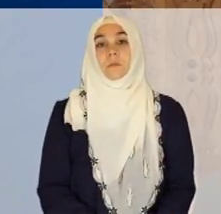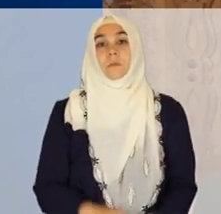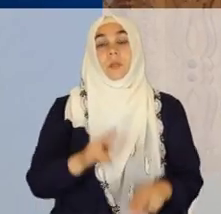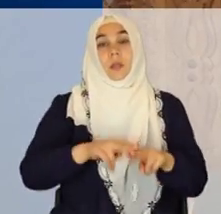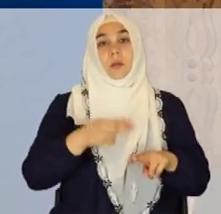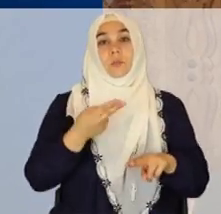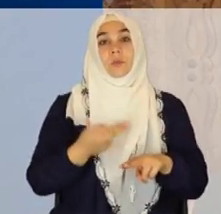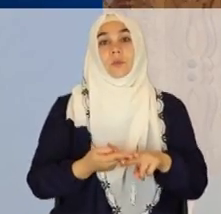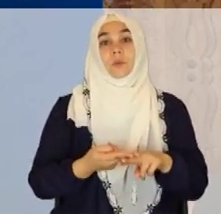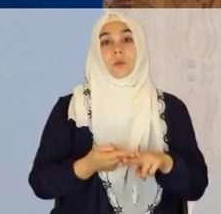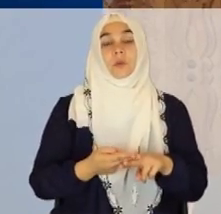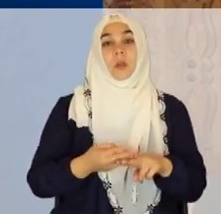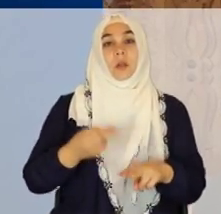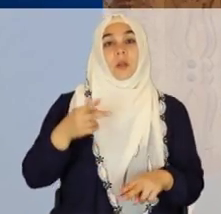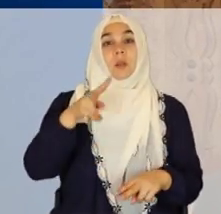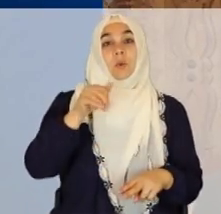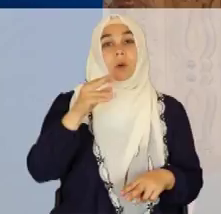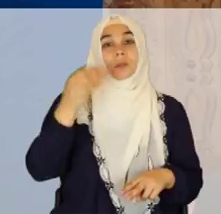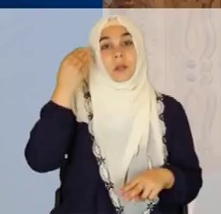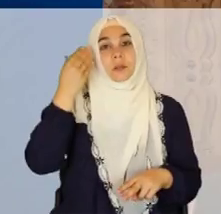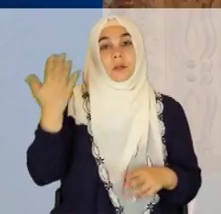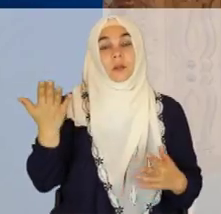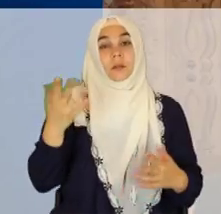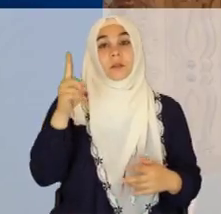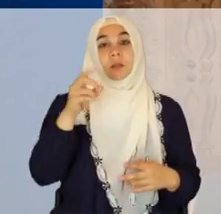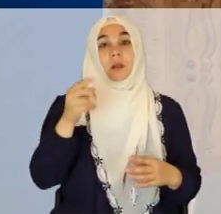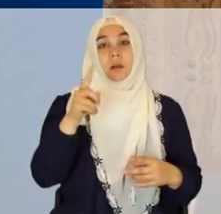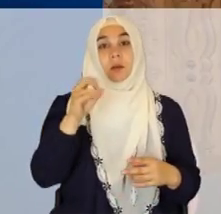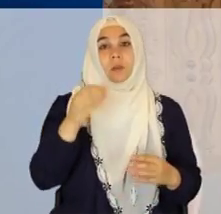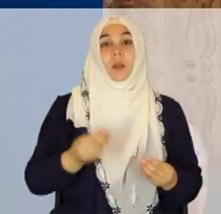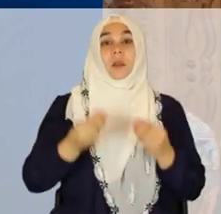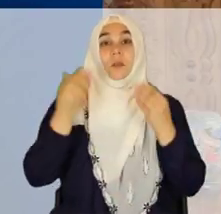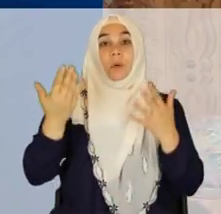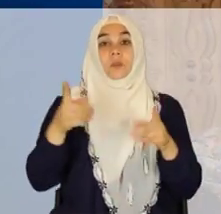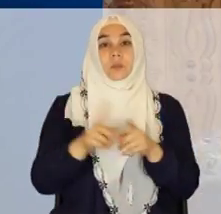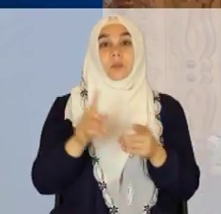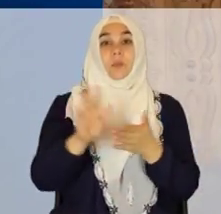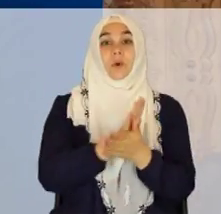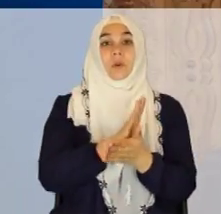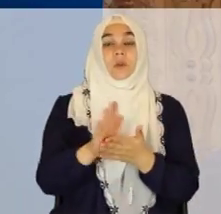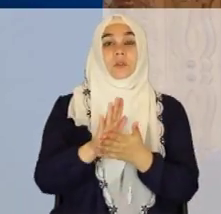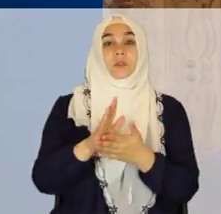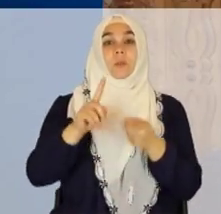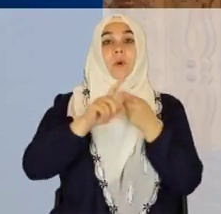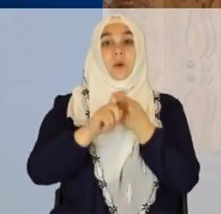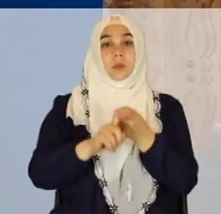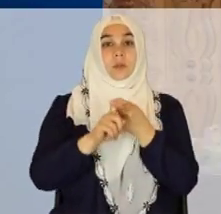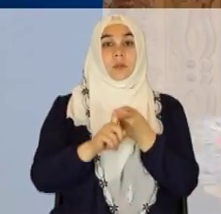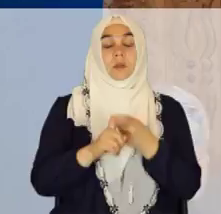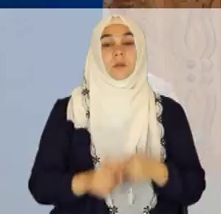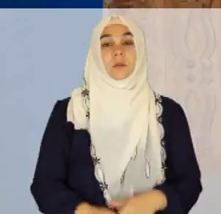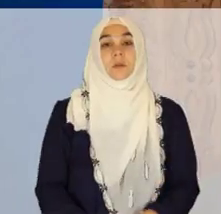Mana bu lug'at jihatidan zakot ibodatini poklanishga bog'liqligi.